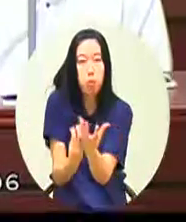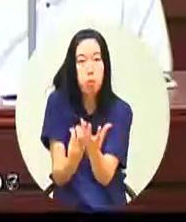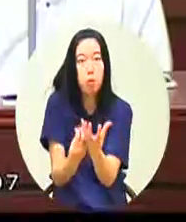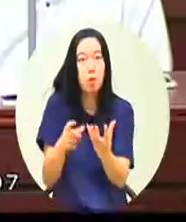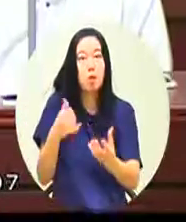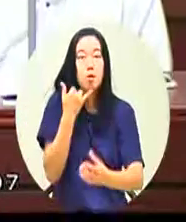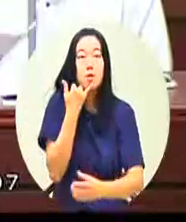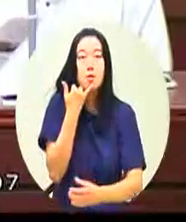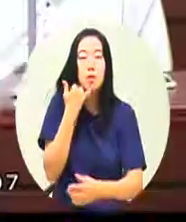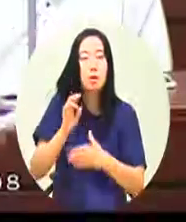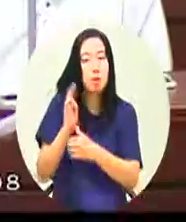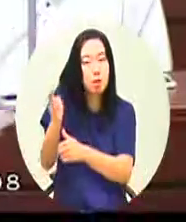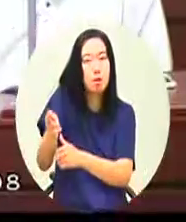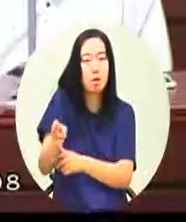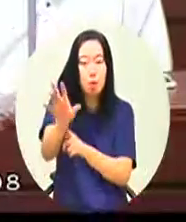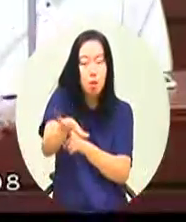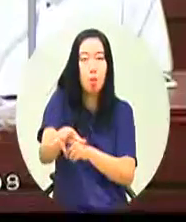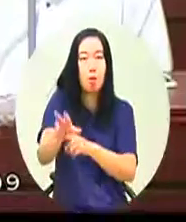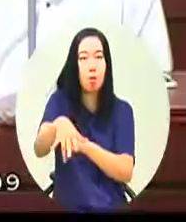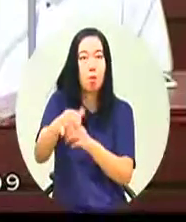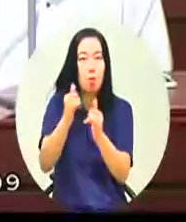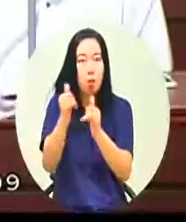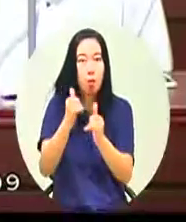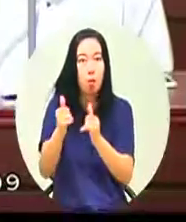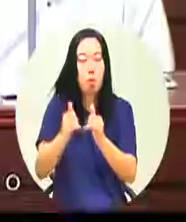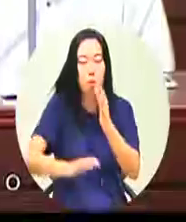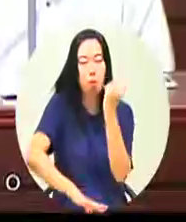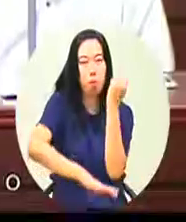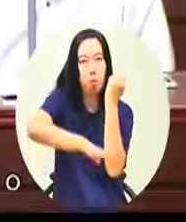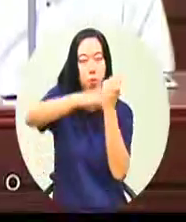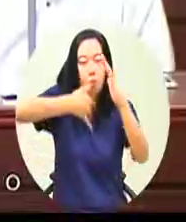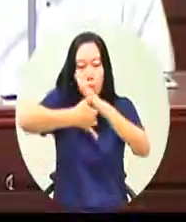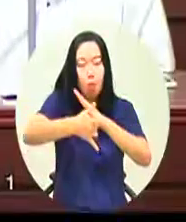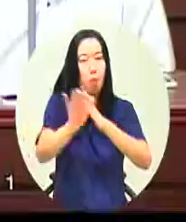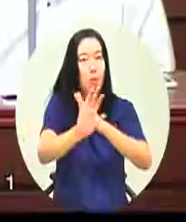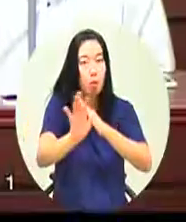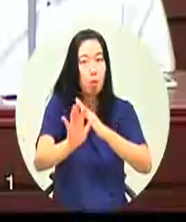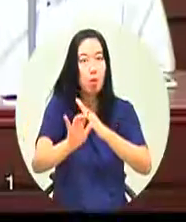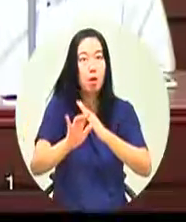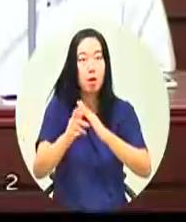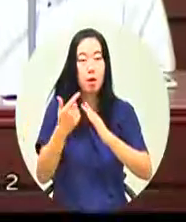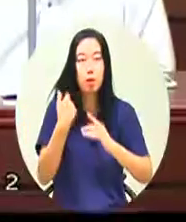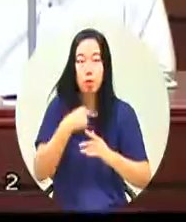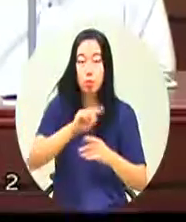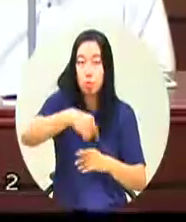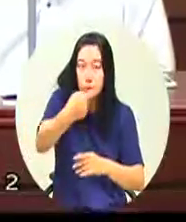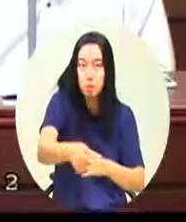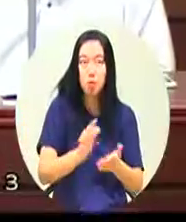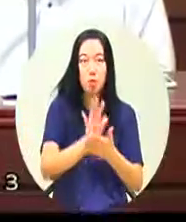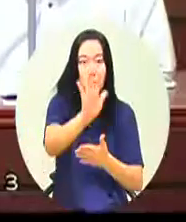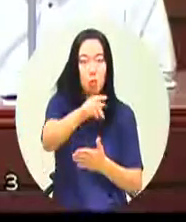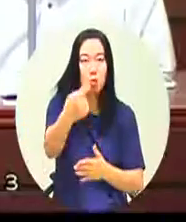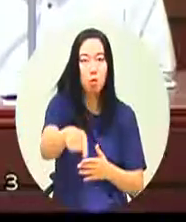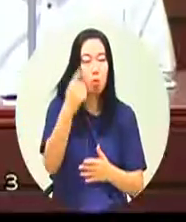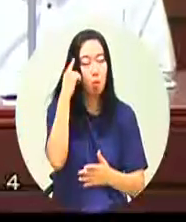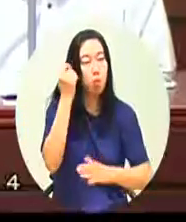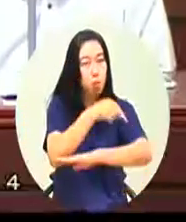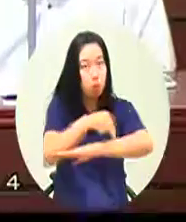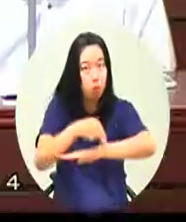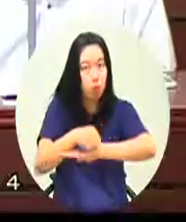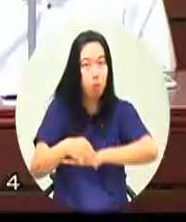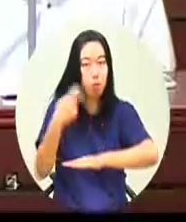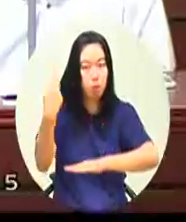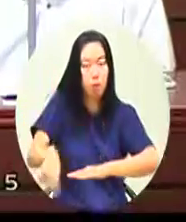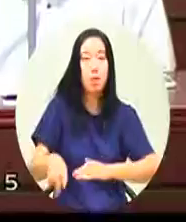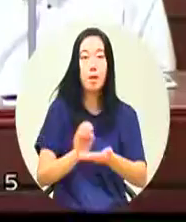就是请农民在淹水的时候不要出去，这个叫避灾。所以这个部分我们也会在后续的一些规划方案跟议员做